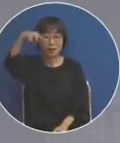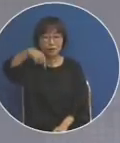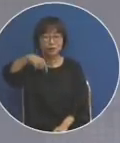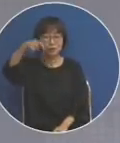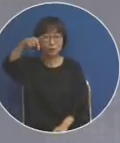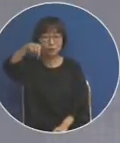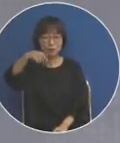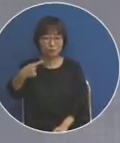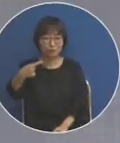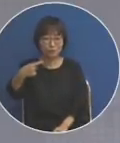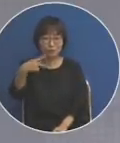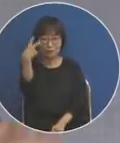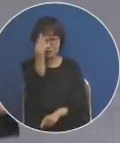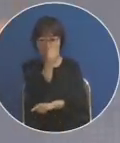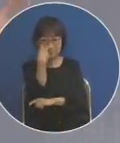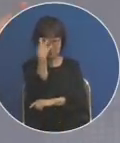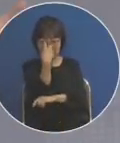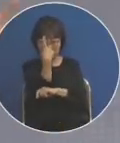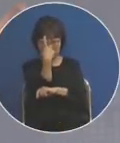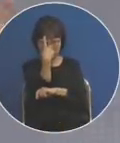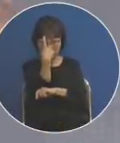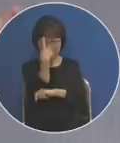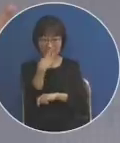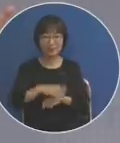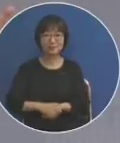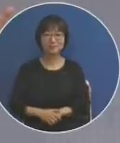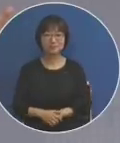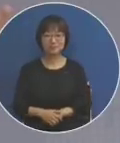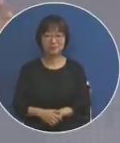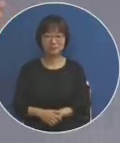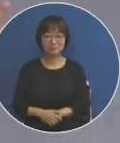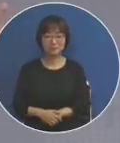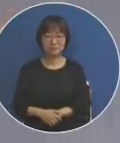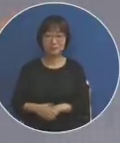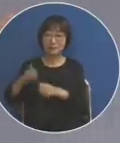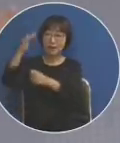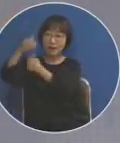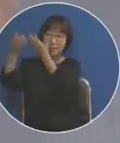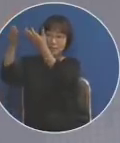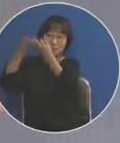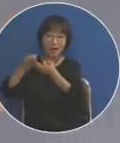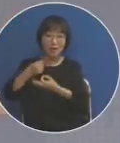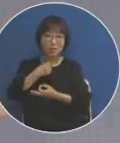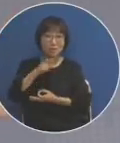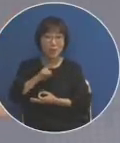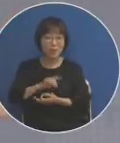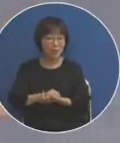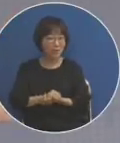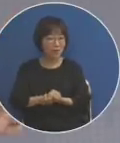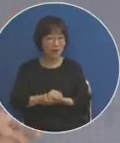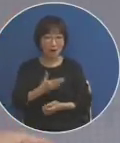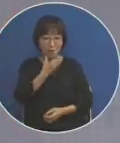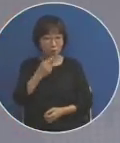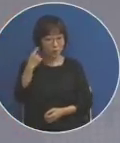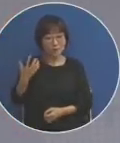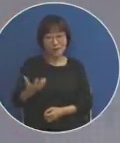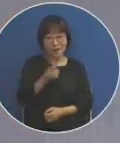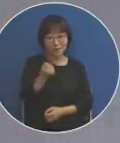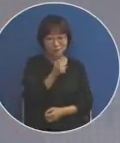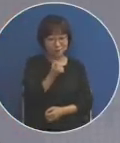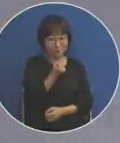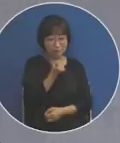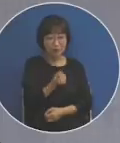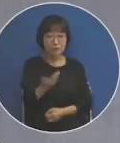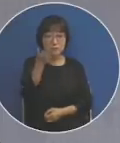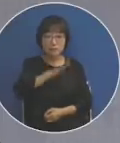원하시는 마지막 것이 뭐냐? 아무리 내가 복음 가지고 있어도 파수꾼이 없으면 성이 무너져요. And the last and final thing that